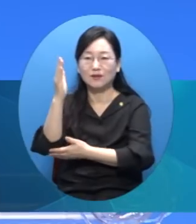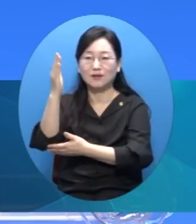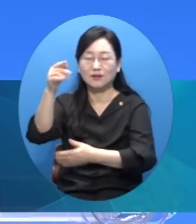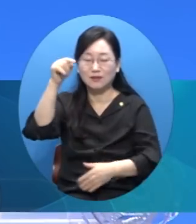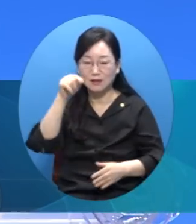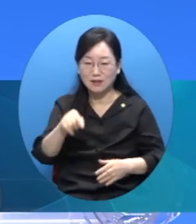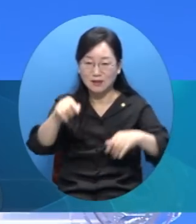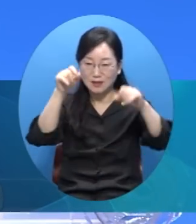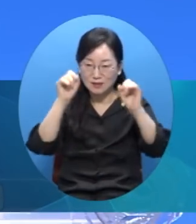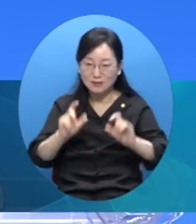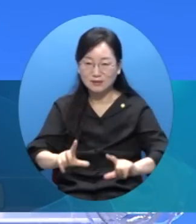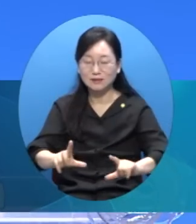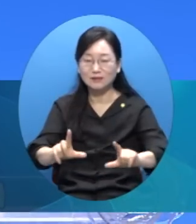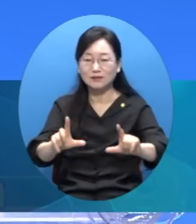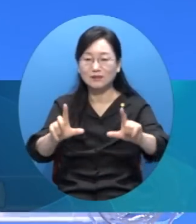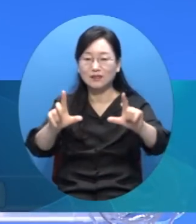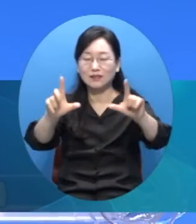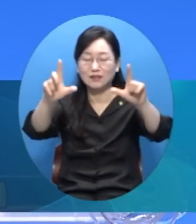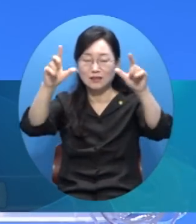영광의